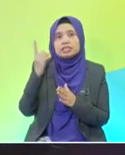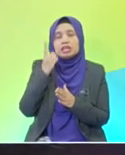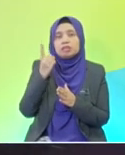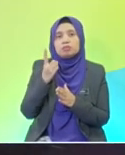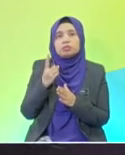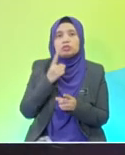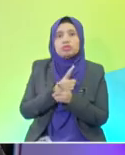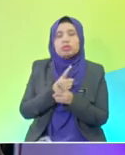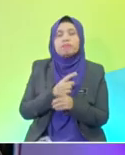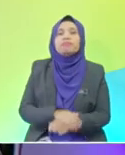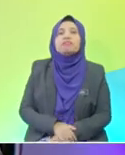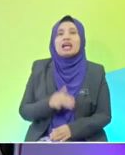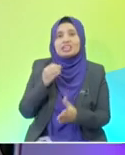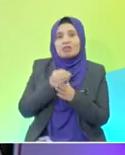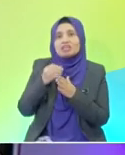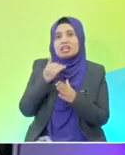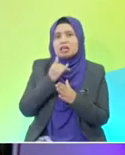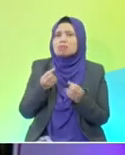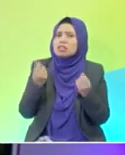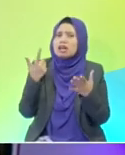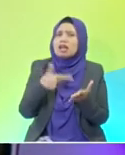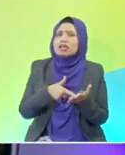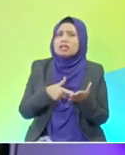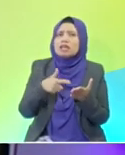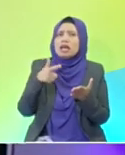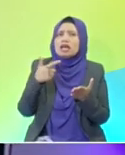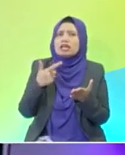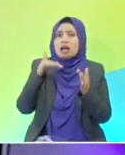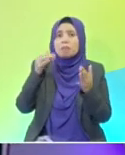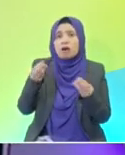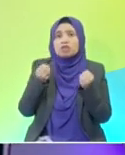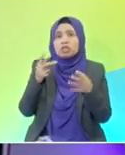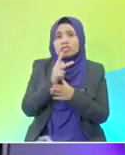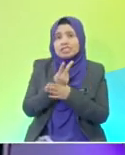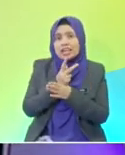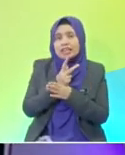para penonton jangan kemana-mana banyak lagi tips semua